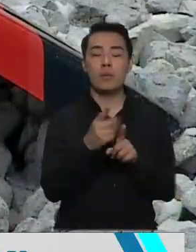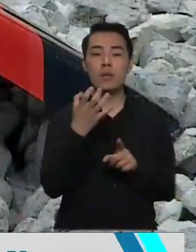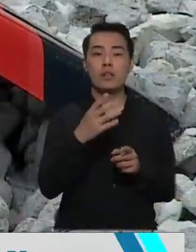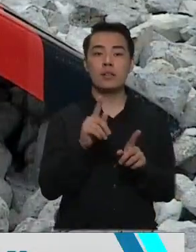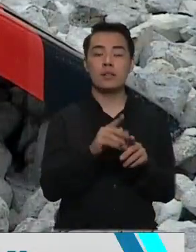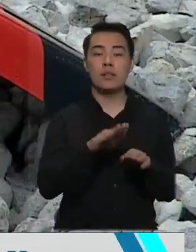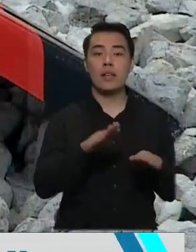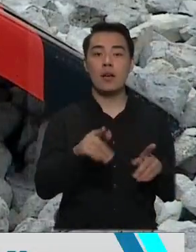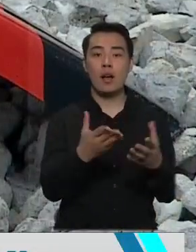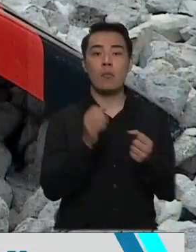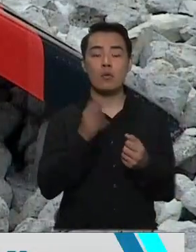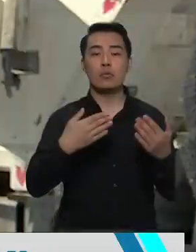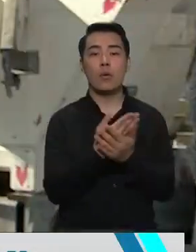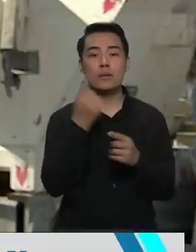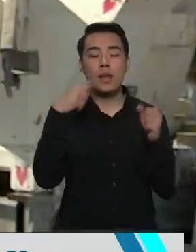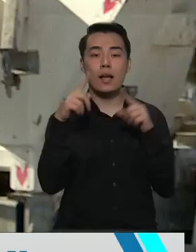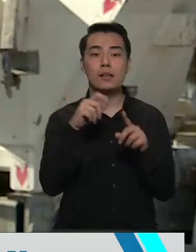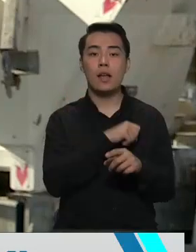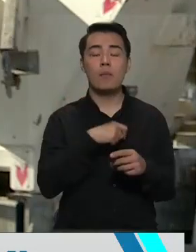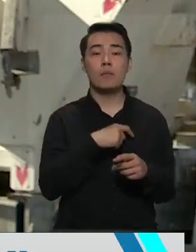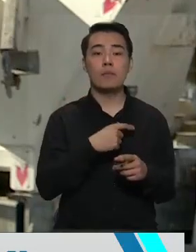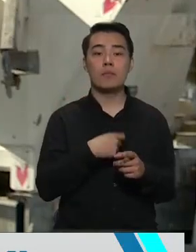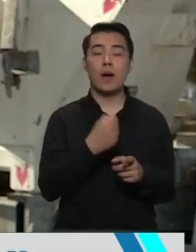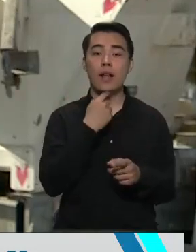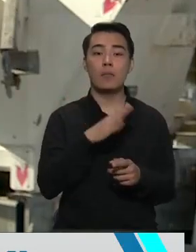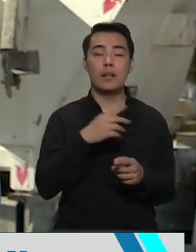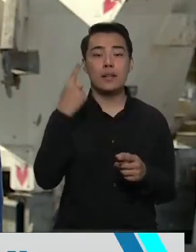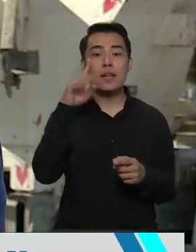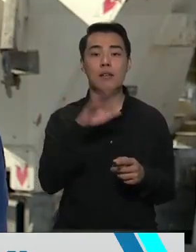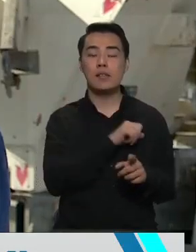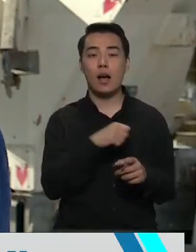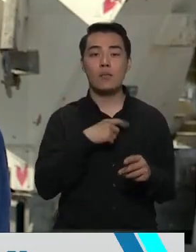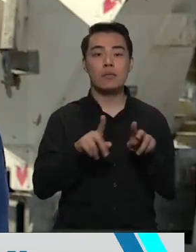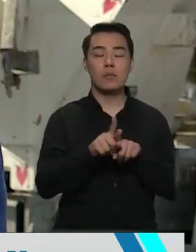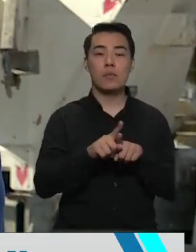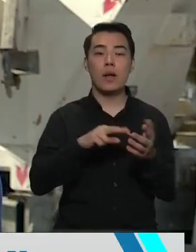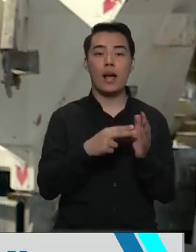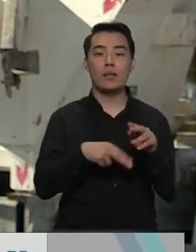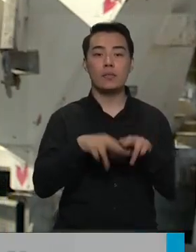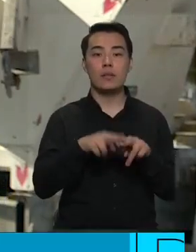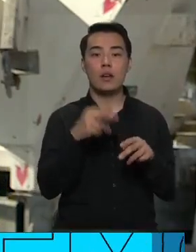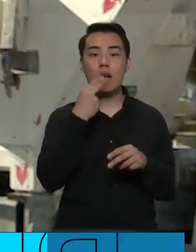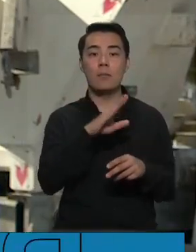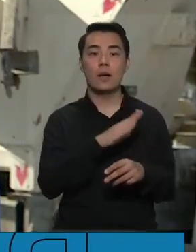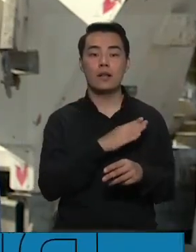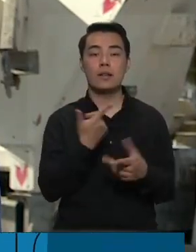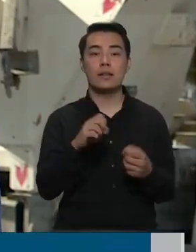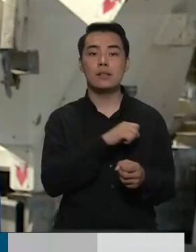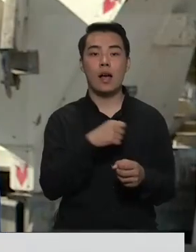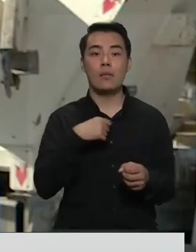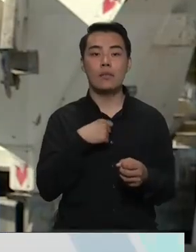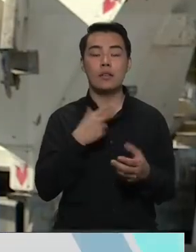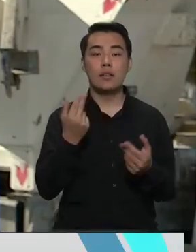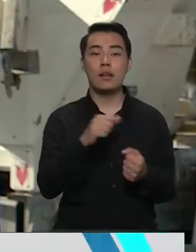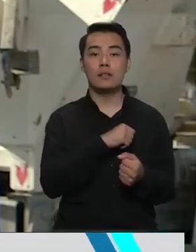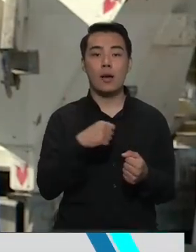500 детей для получения новых знаний мне очень понравилась Идея мне очень понравилась проработка самого проекта Мне понравилось что